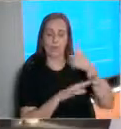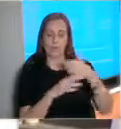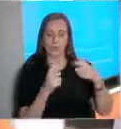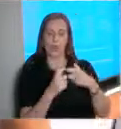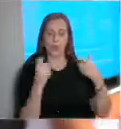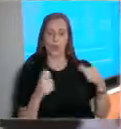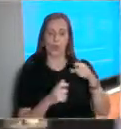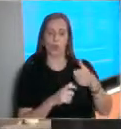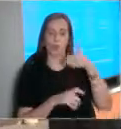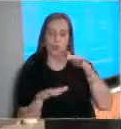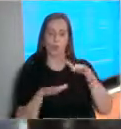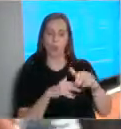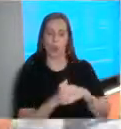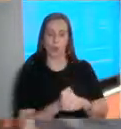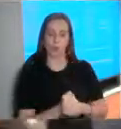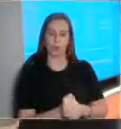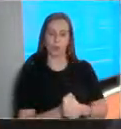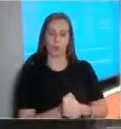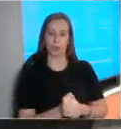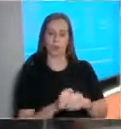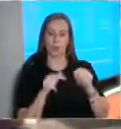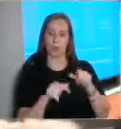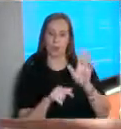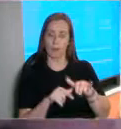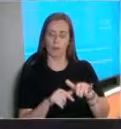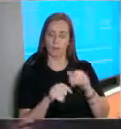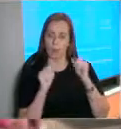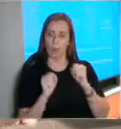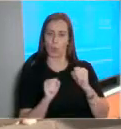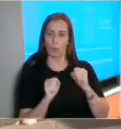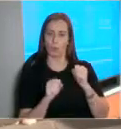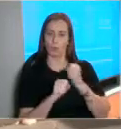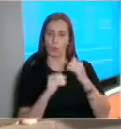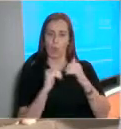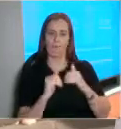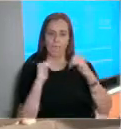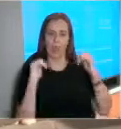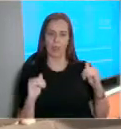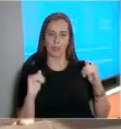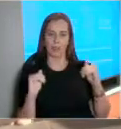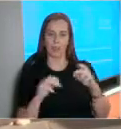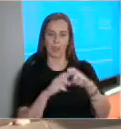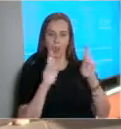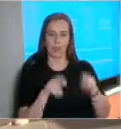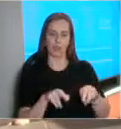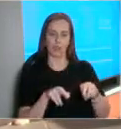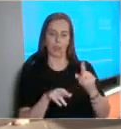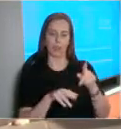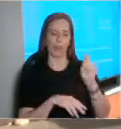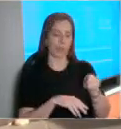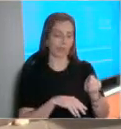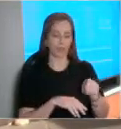הגדולה הוא ראש הממשלה. כך גם תובטח הפרדה מלאה בין הרשות